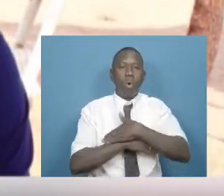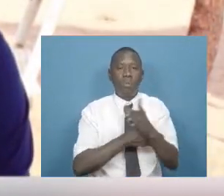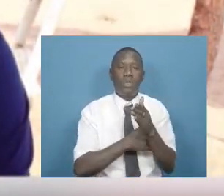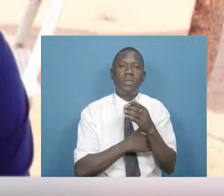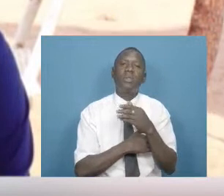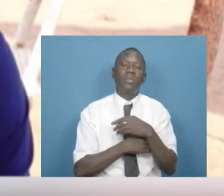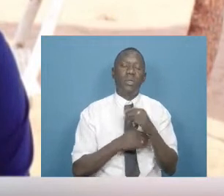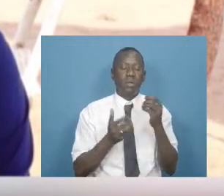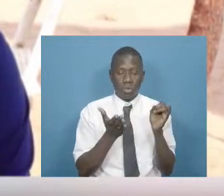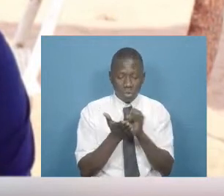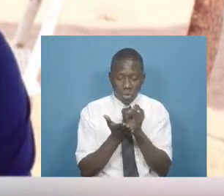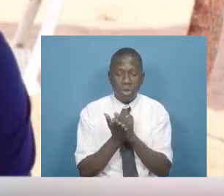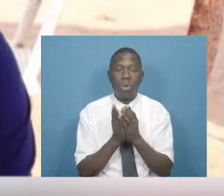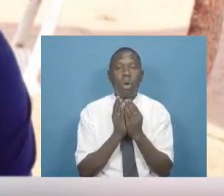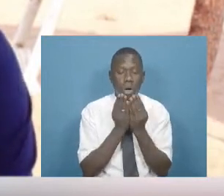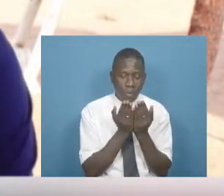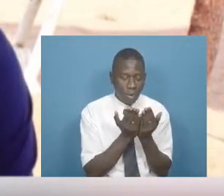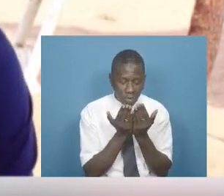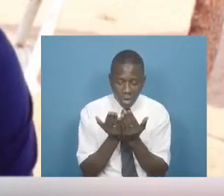الشيطان